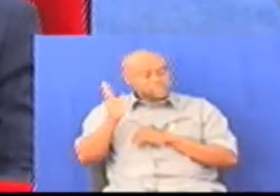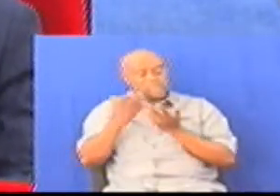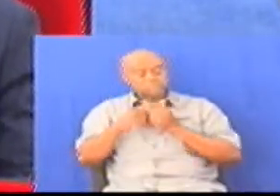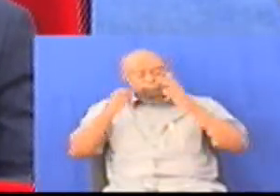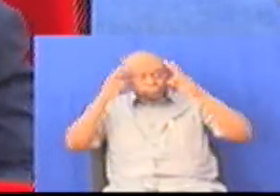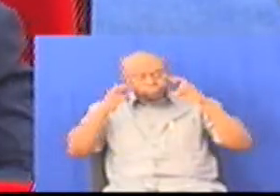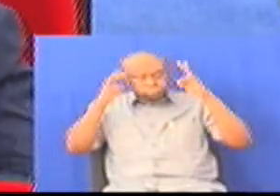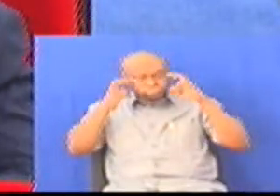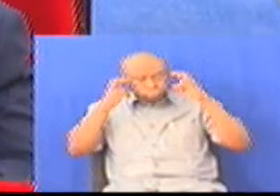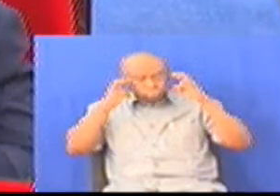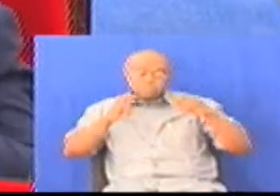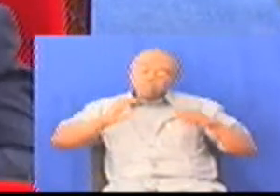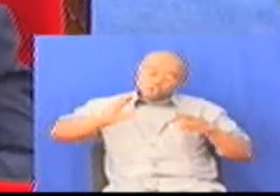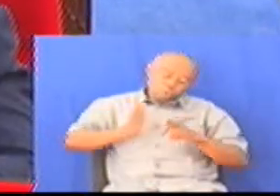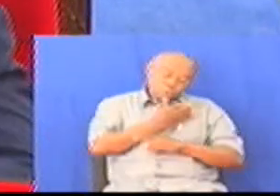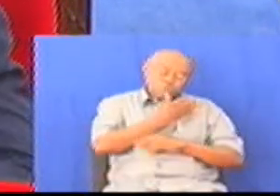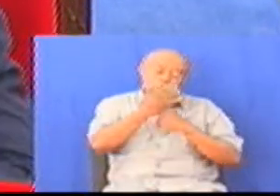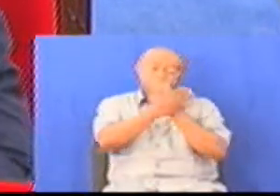kuondoa msamaha wa